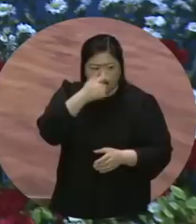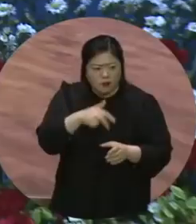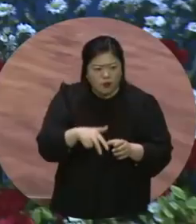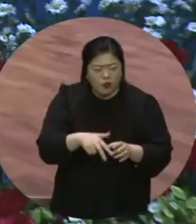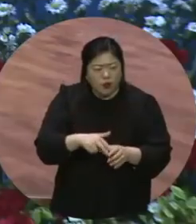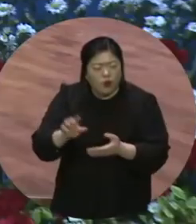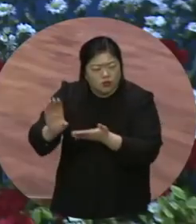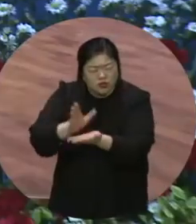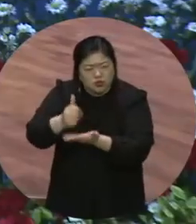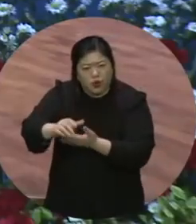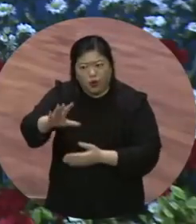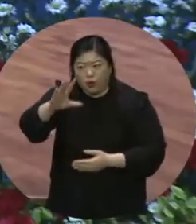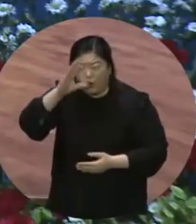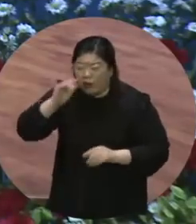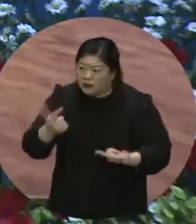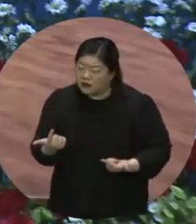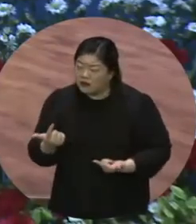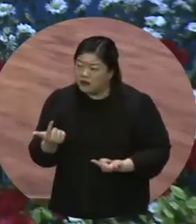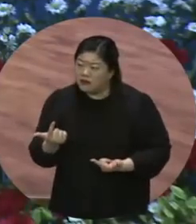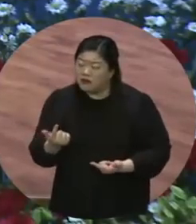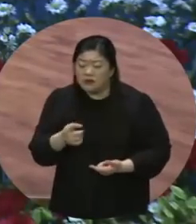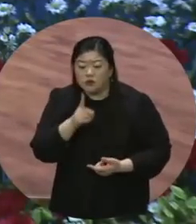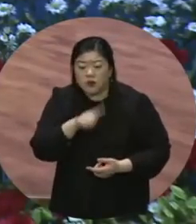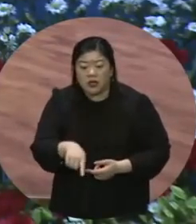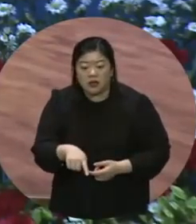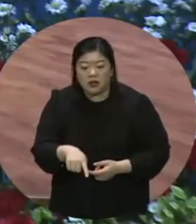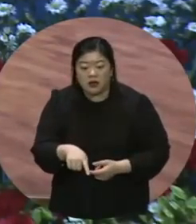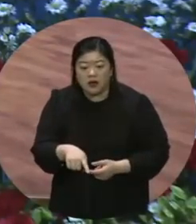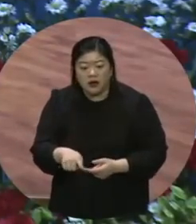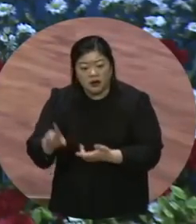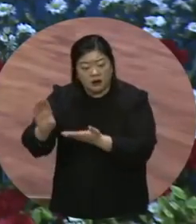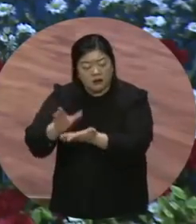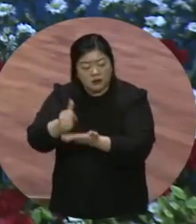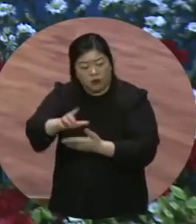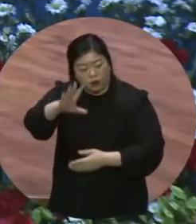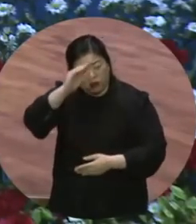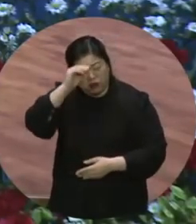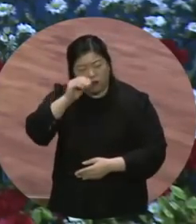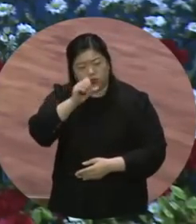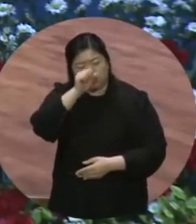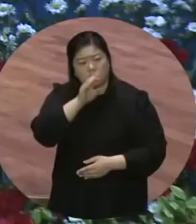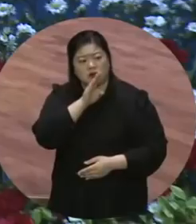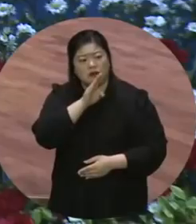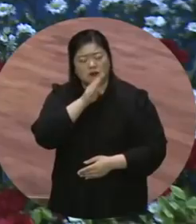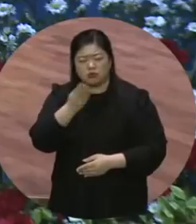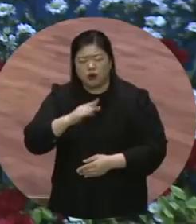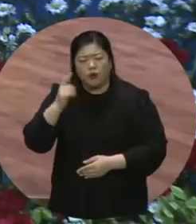그리스도를 본받는 종교가 아니다. 무슨 말이에요? 이게 지금 굉장히 수준 높은 말이에요.